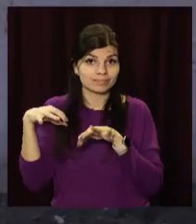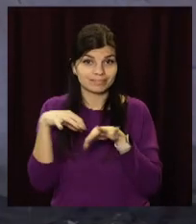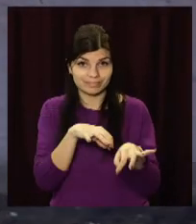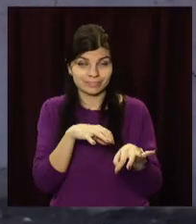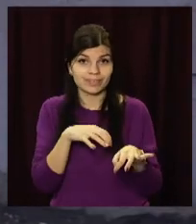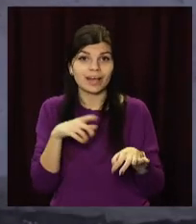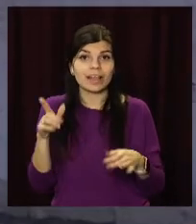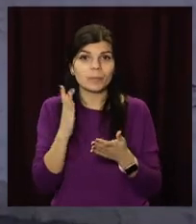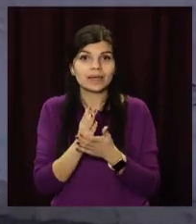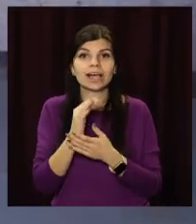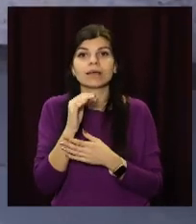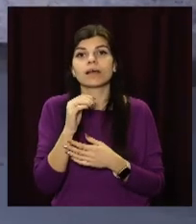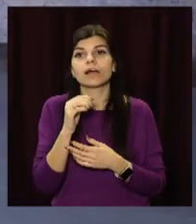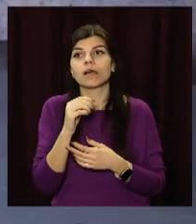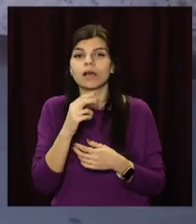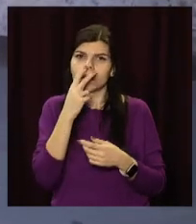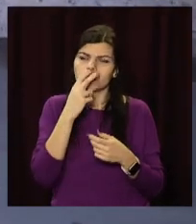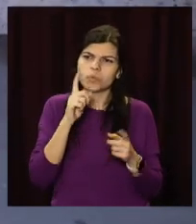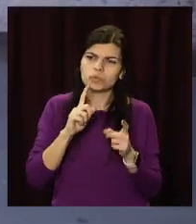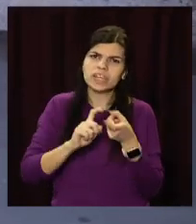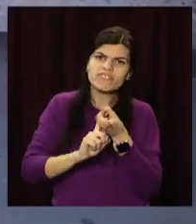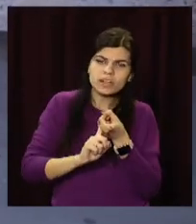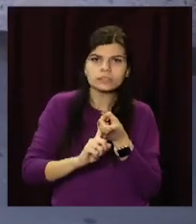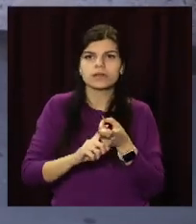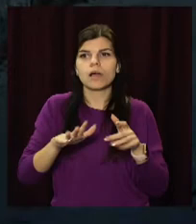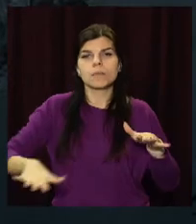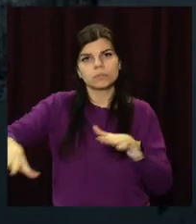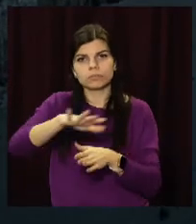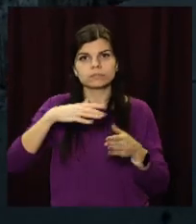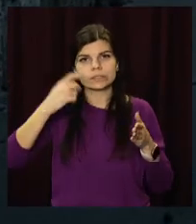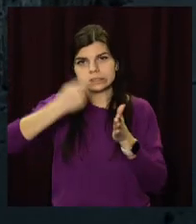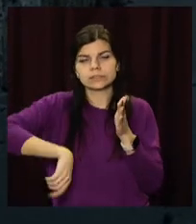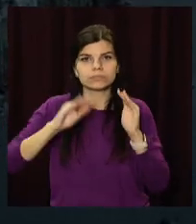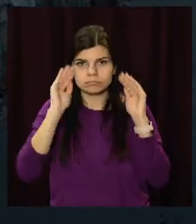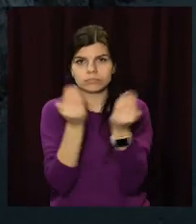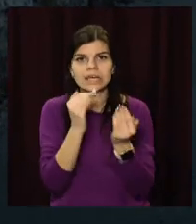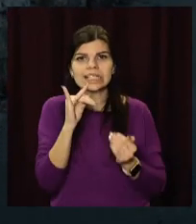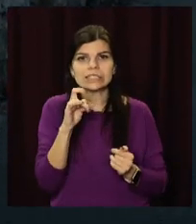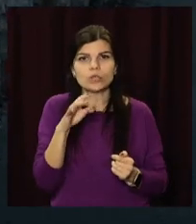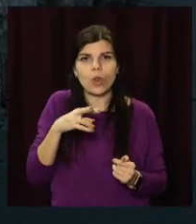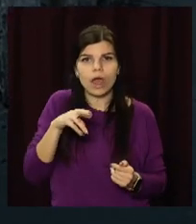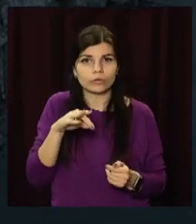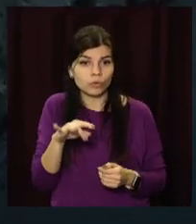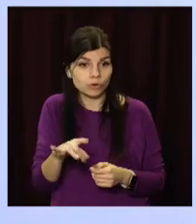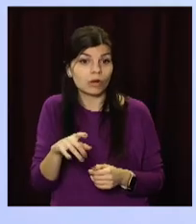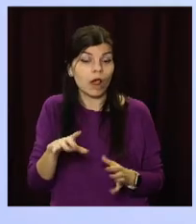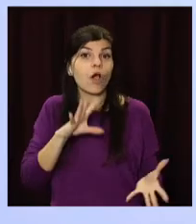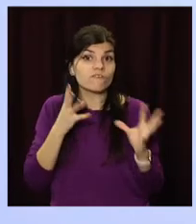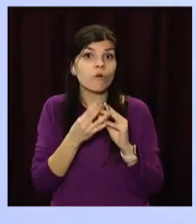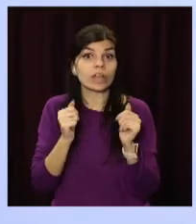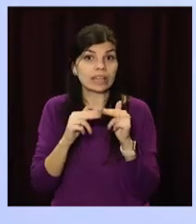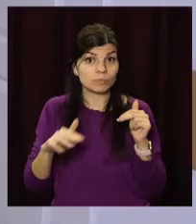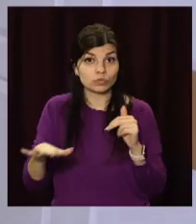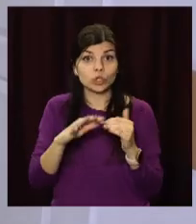передбачені ізолятори для людей з підозрою на інфекційні захворювання. А ще тут готують приміщення під новий сучасний ангіограф. Загалом на